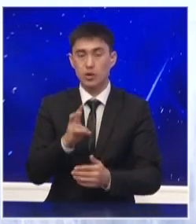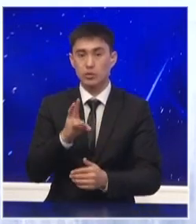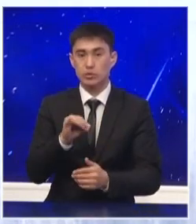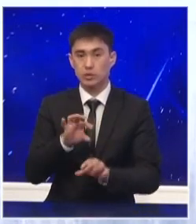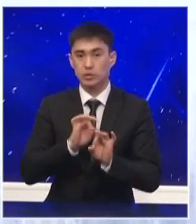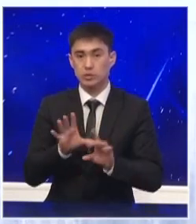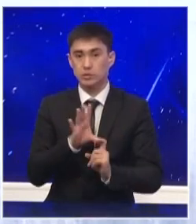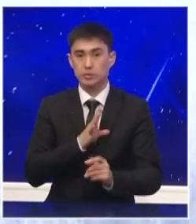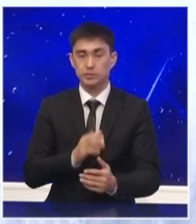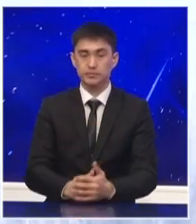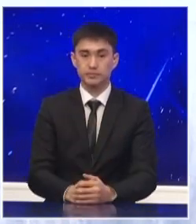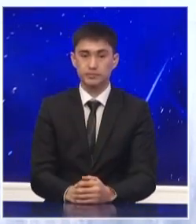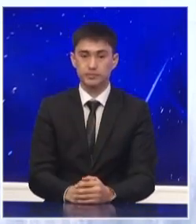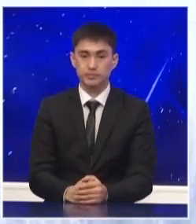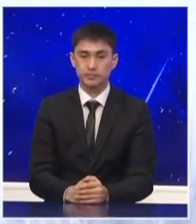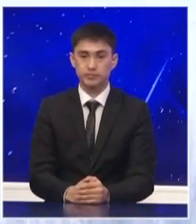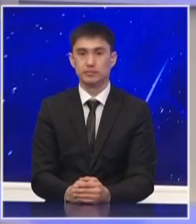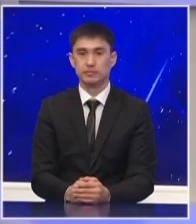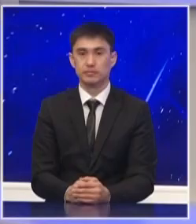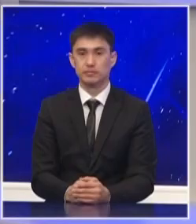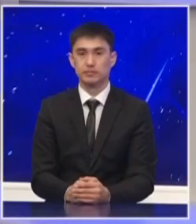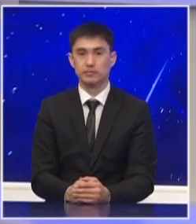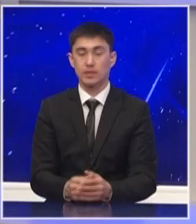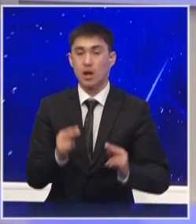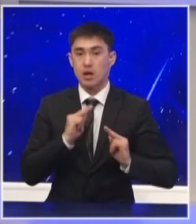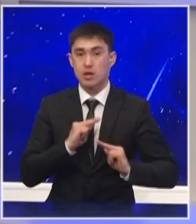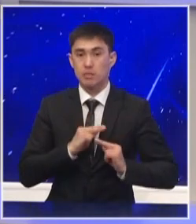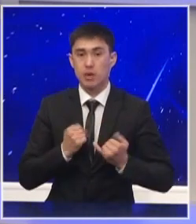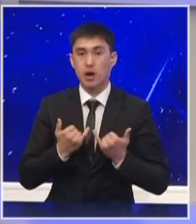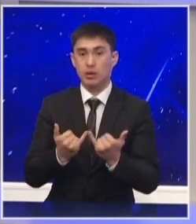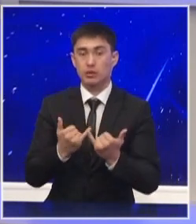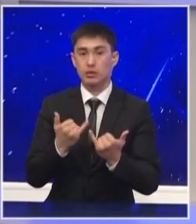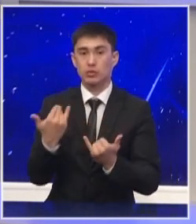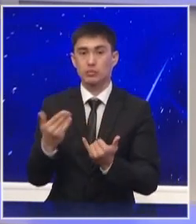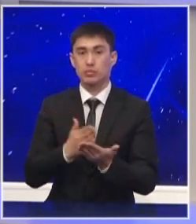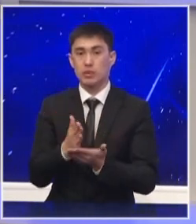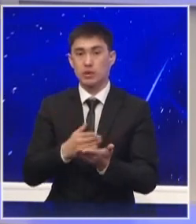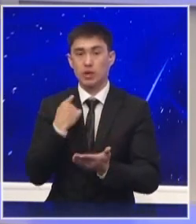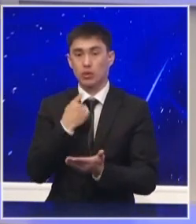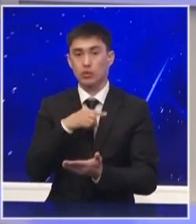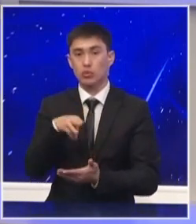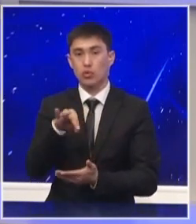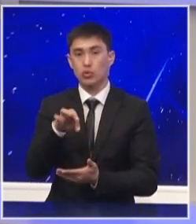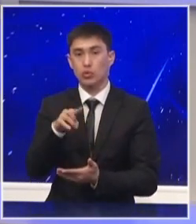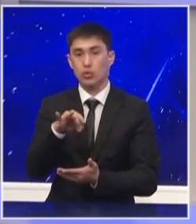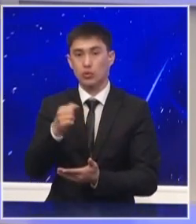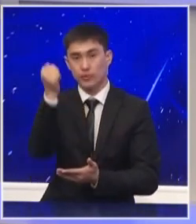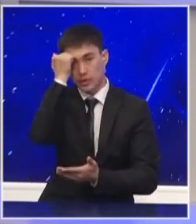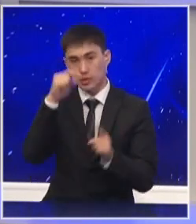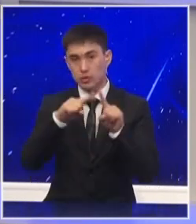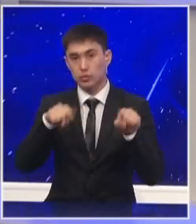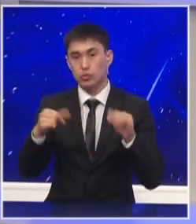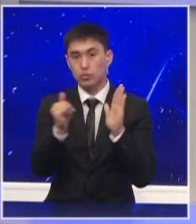Қасаболат, Вержан Дүйсен, Жетісу арнасы. Еңбек ардагеріне құрмет. Талдықорғанда Төлеу Тұрлығұловқа ескерткіш